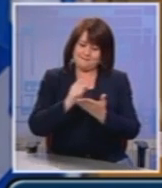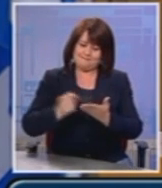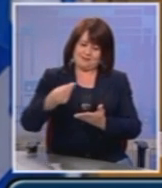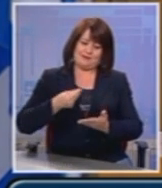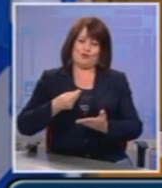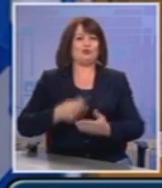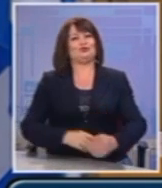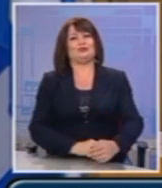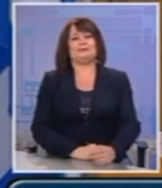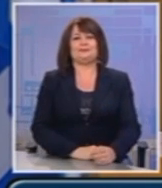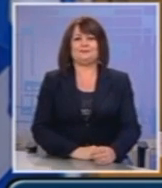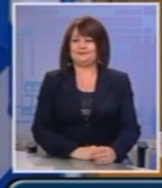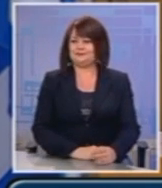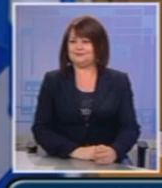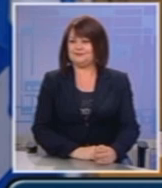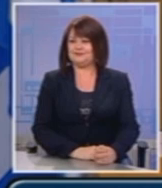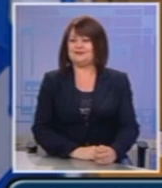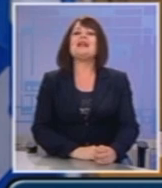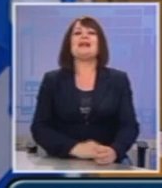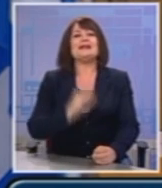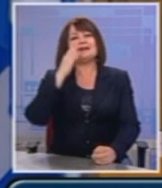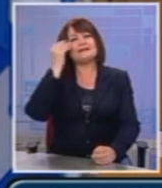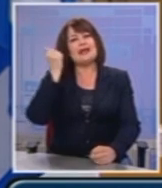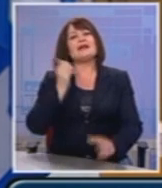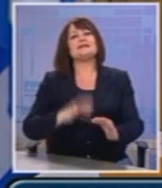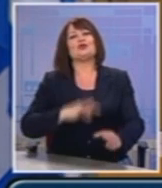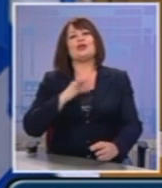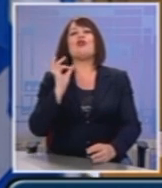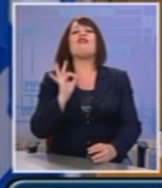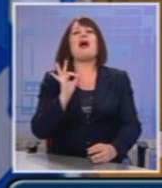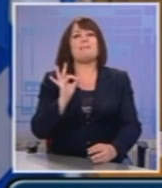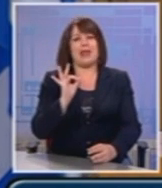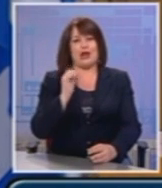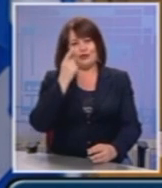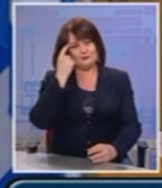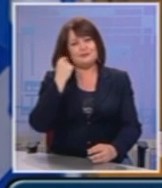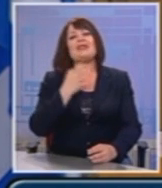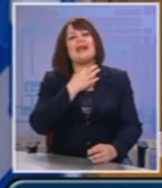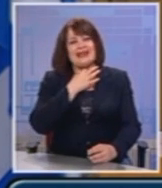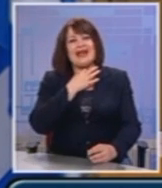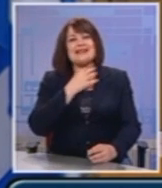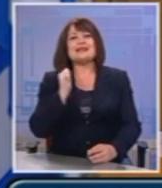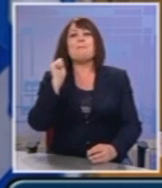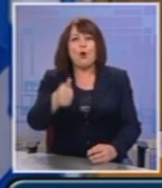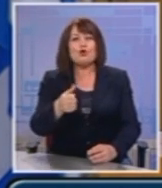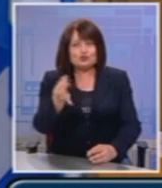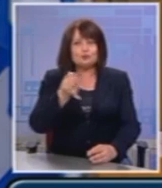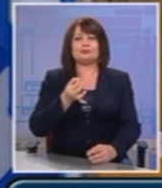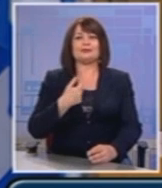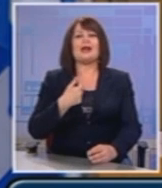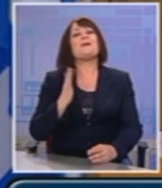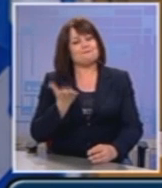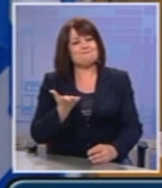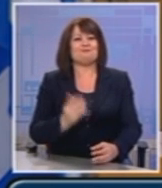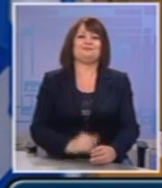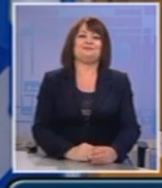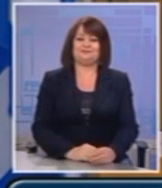σημείωμα τον κύριο φάμελλο ξέχασα ε δε χρειάζεται καν σημείωμα υπάρχει αυθόρμητη ε